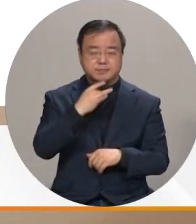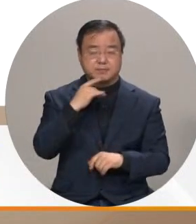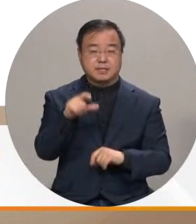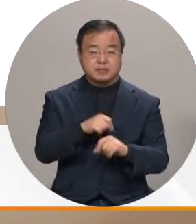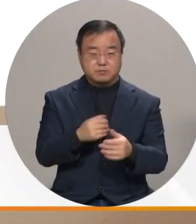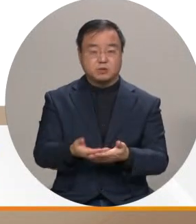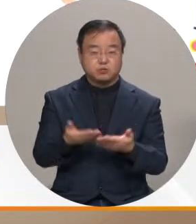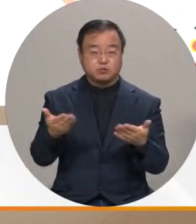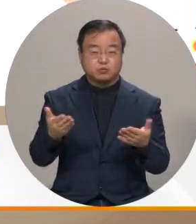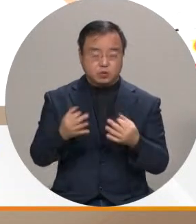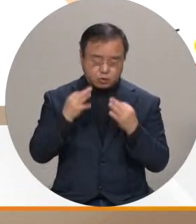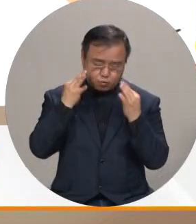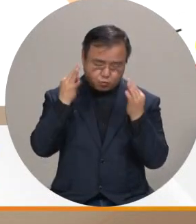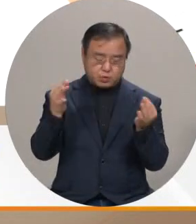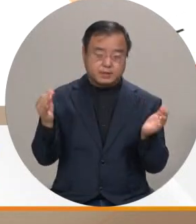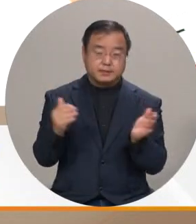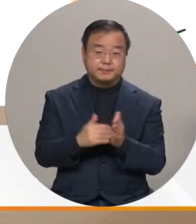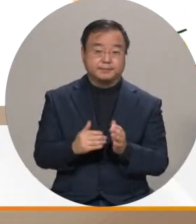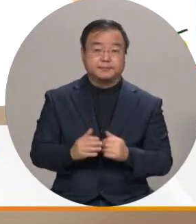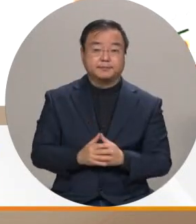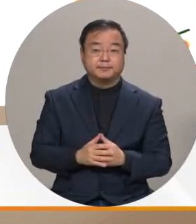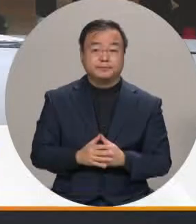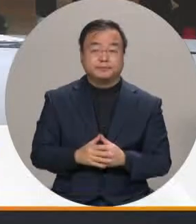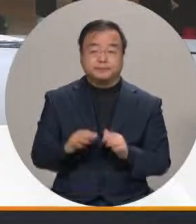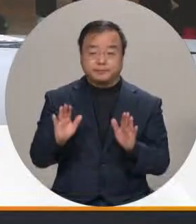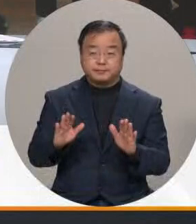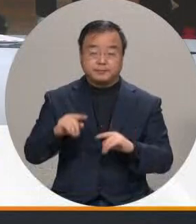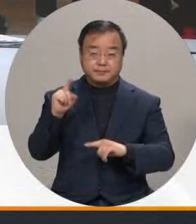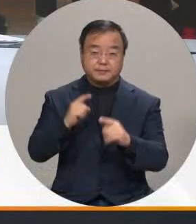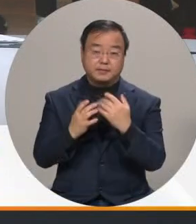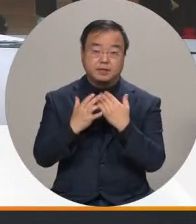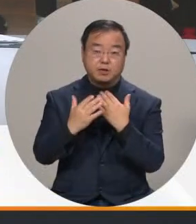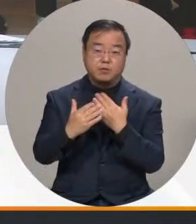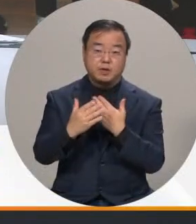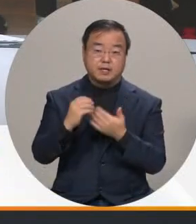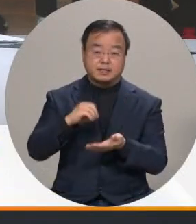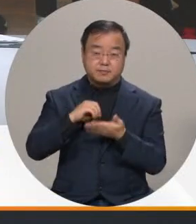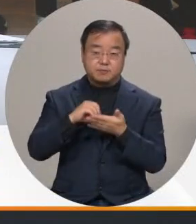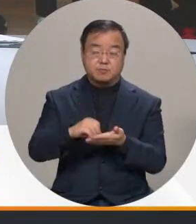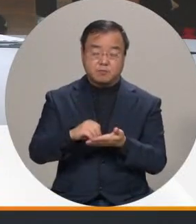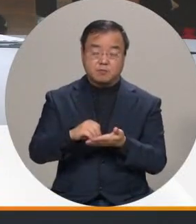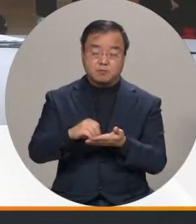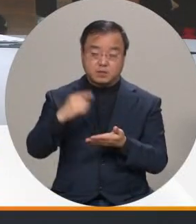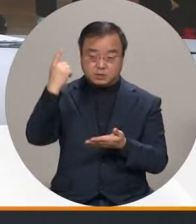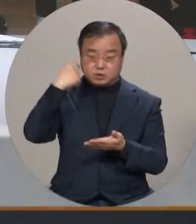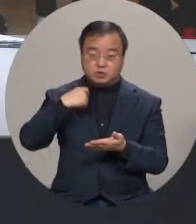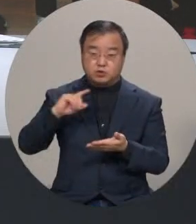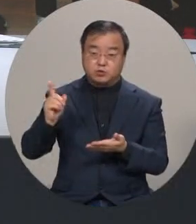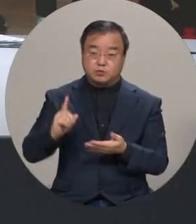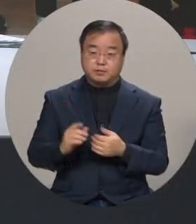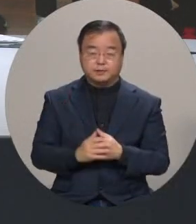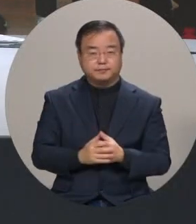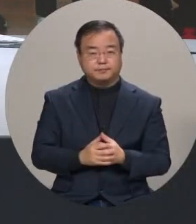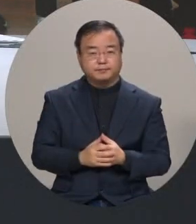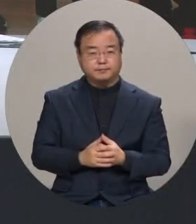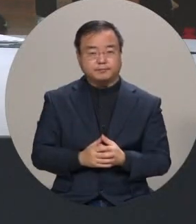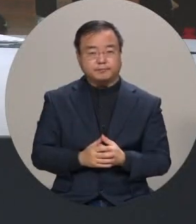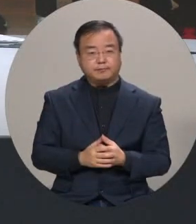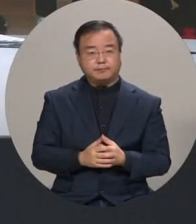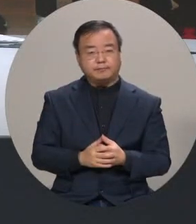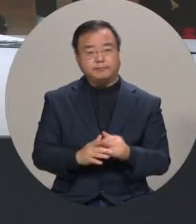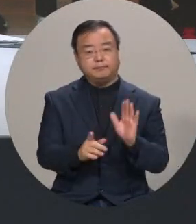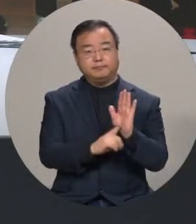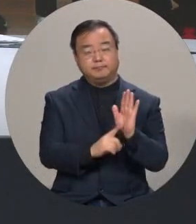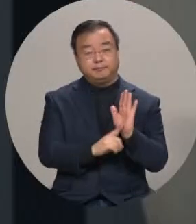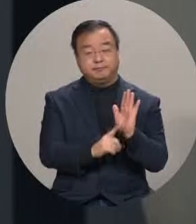위해서 노력했던 거 같습니다 예 그렇다면 이번 대회 참가를 통해서 느낀 점도 있었을 것 같아요 네 발표를